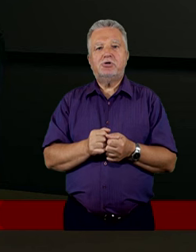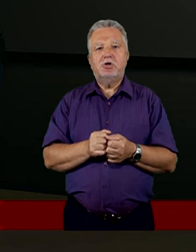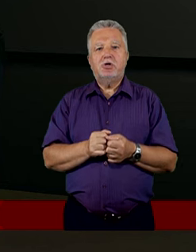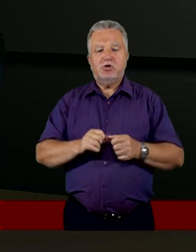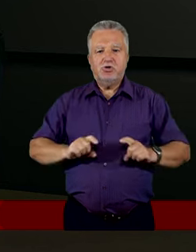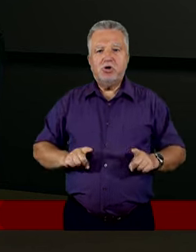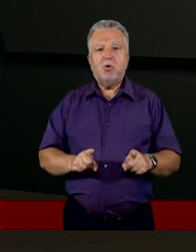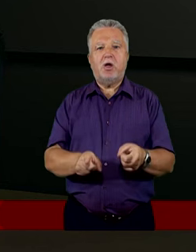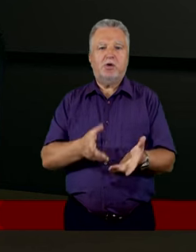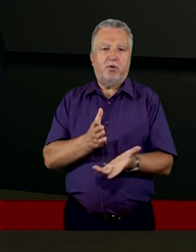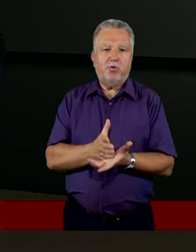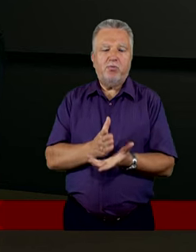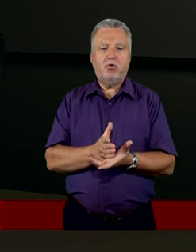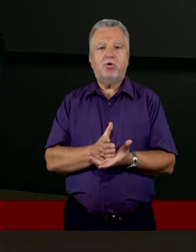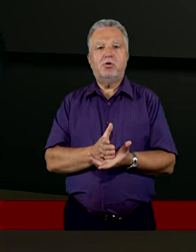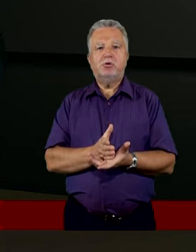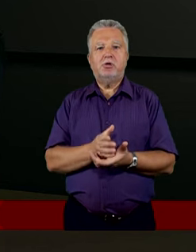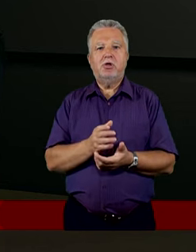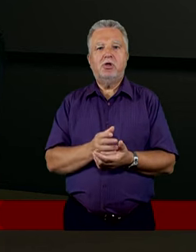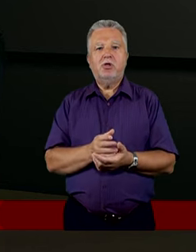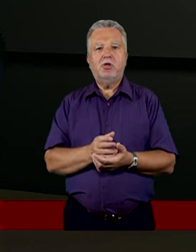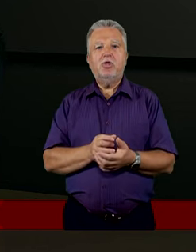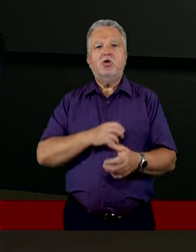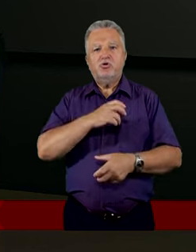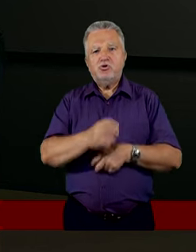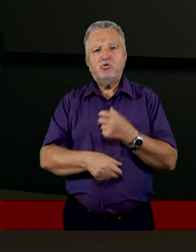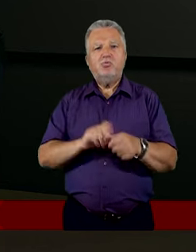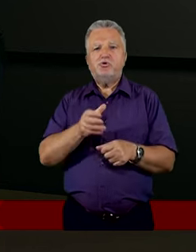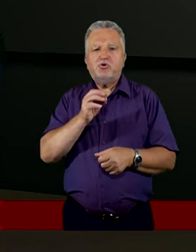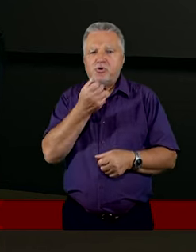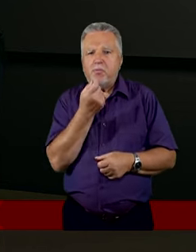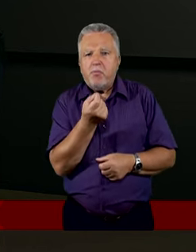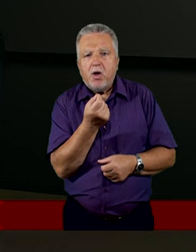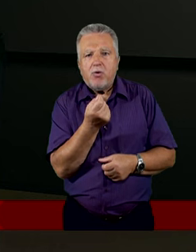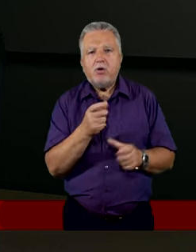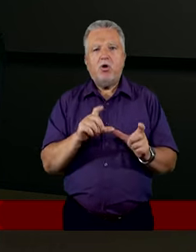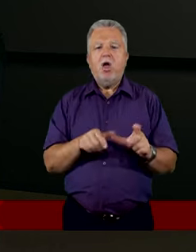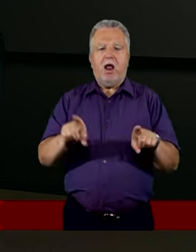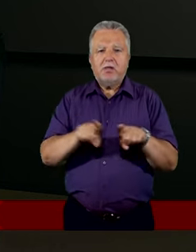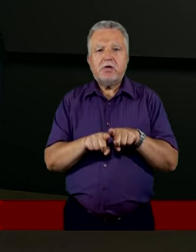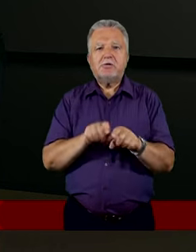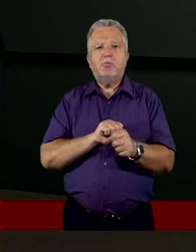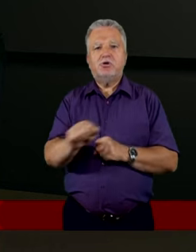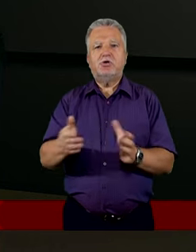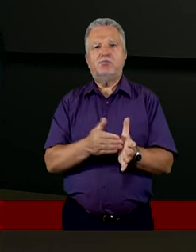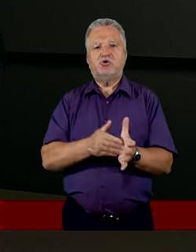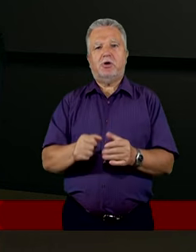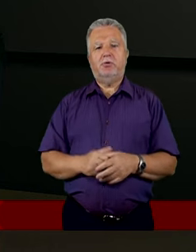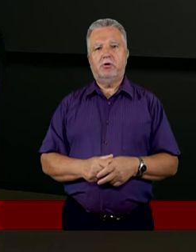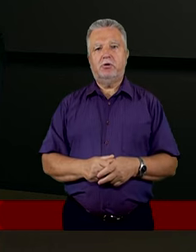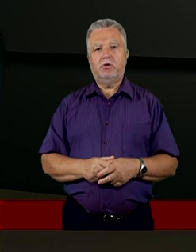akcje organizowane, pomocy, to niech on wykona nawet najmniejszą cząsteczkę, ale też jest